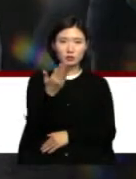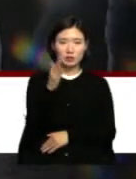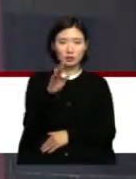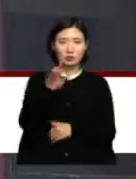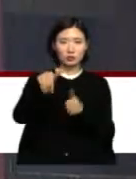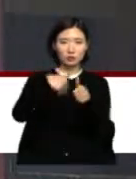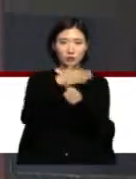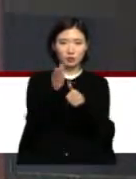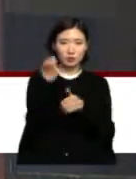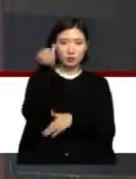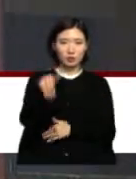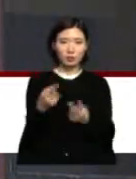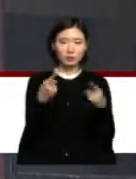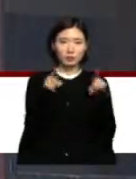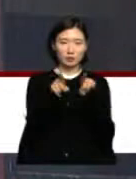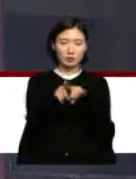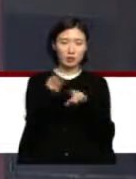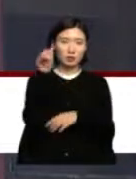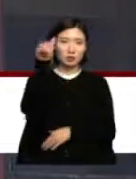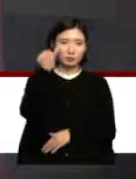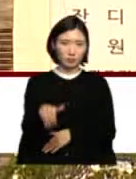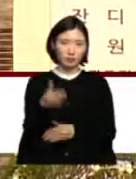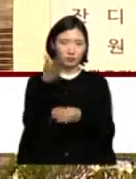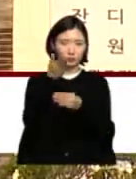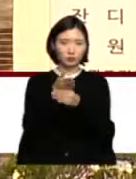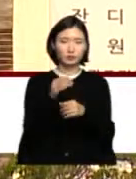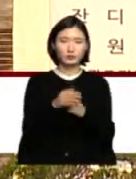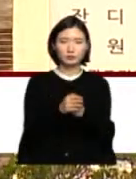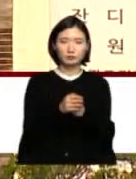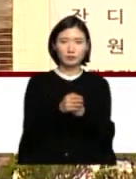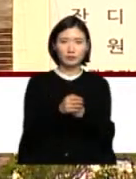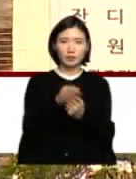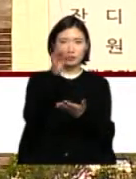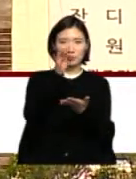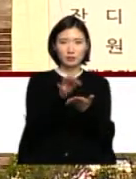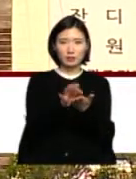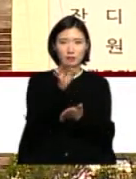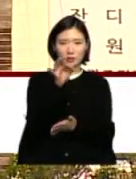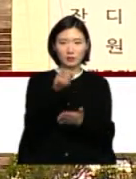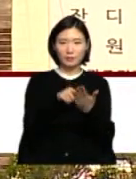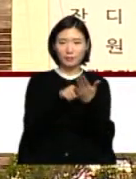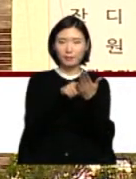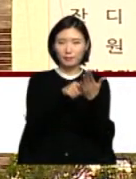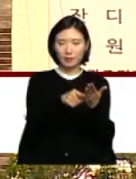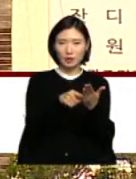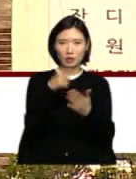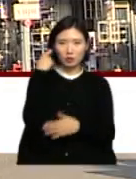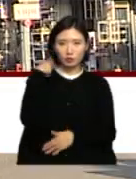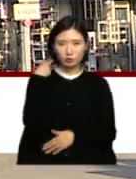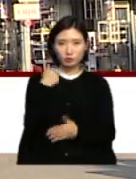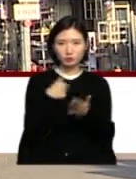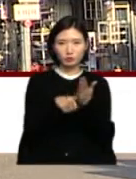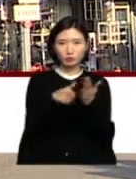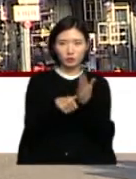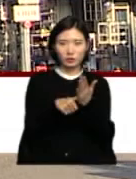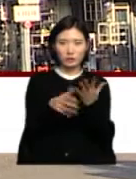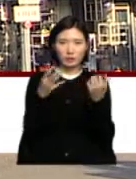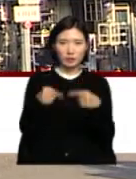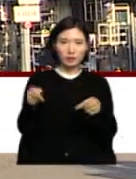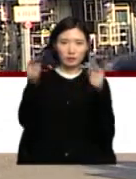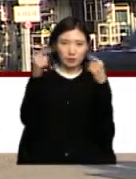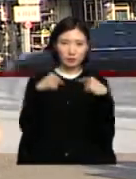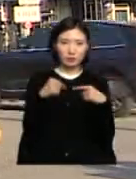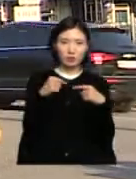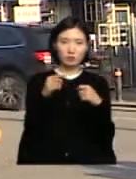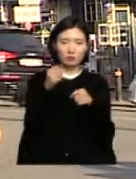지역의 쇠퇴와 함께 침체기를 겪고 있습니다. 여기에 저렴한 가격을 내세운 중국산 제품들의 대량 유입으로